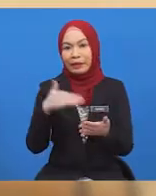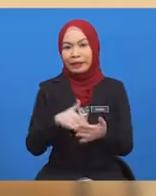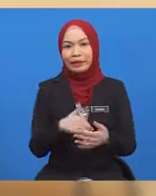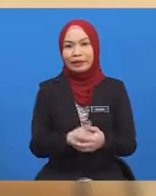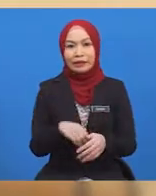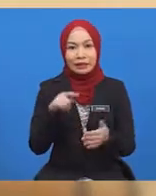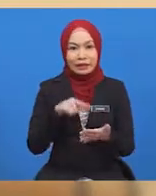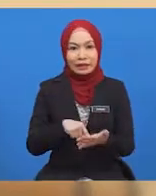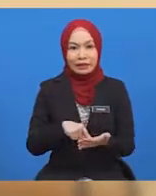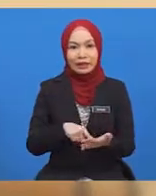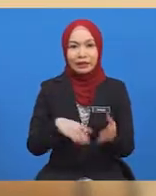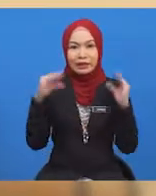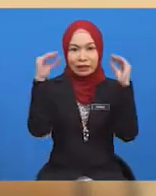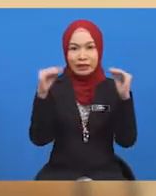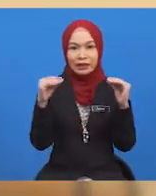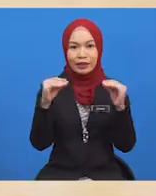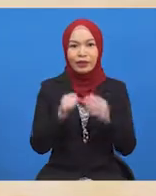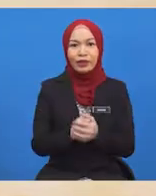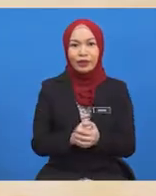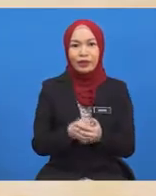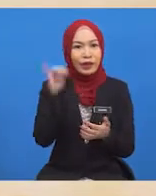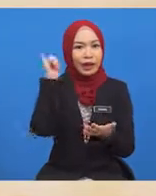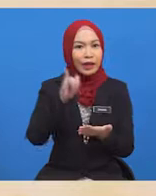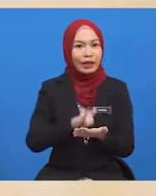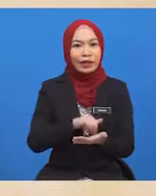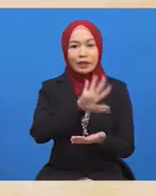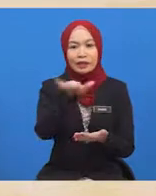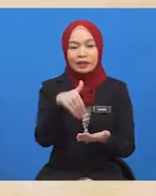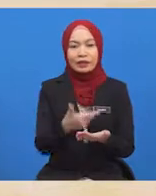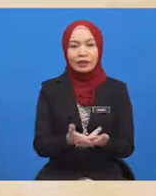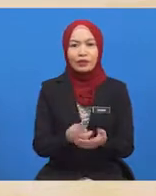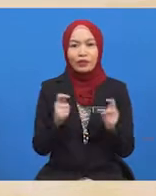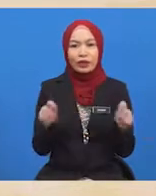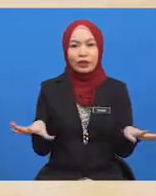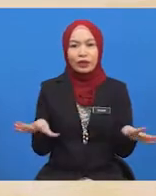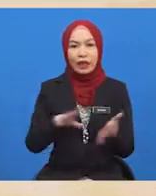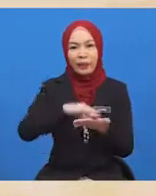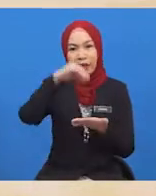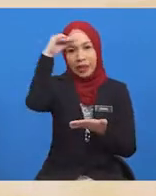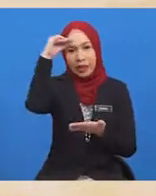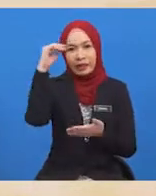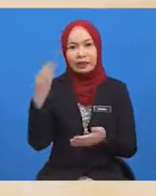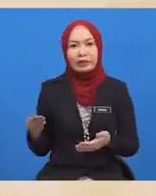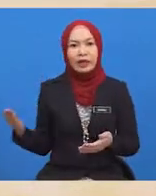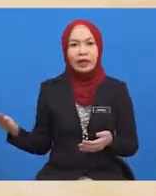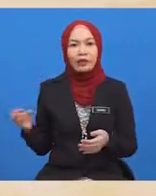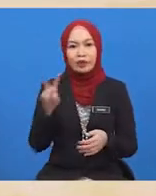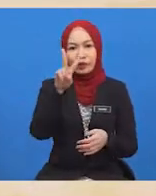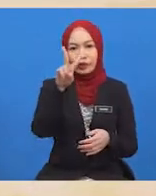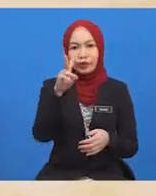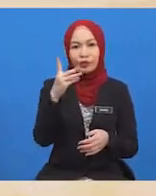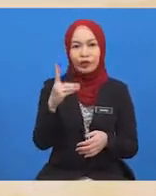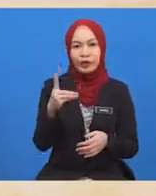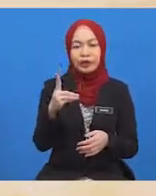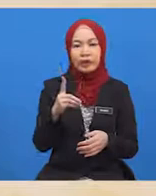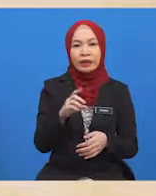Di sini, cikgu pasti bahawa anda telah mempelajari objek dua dimensi dan